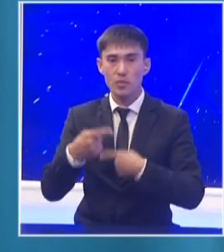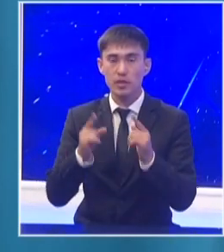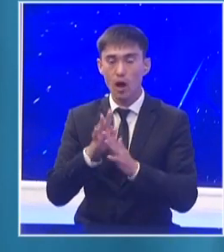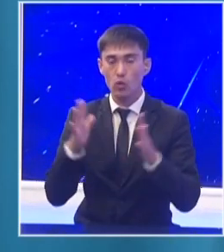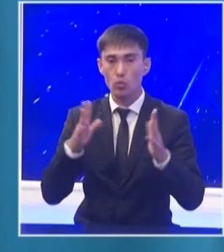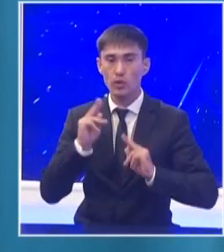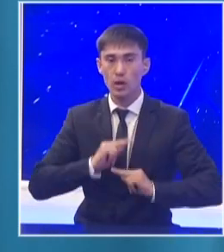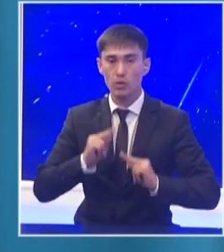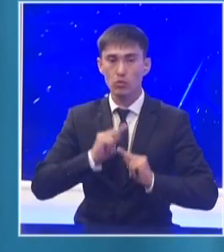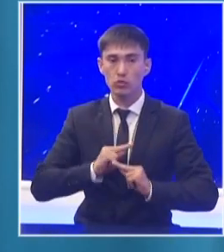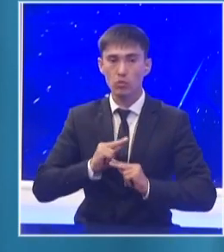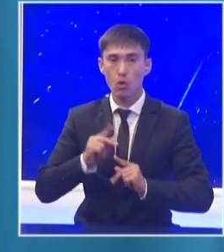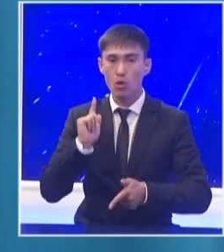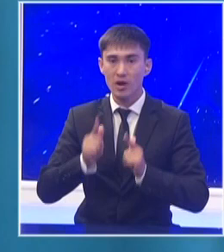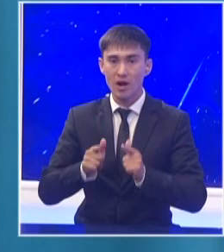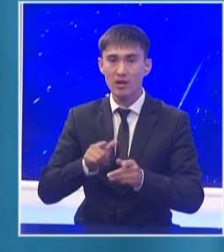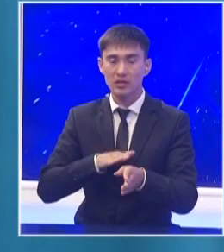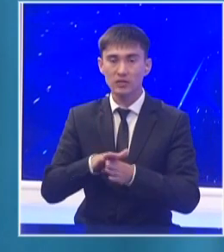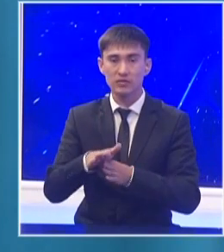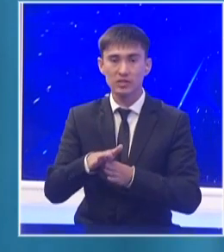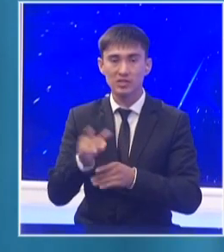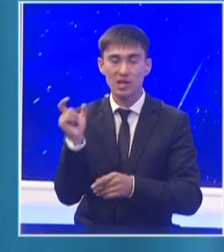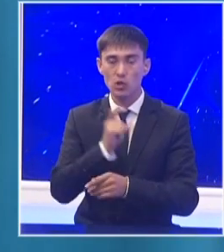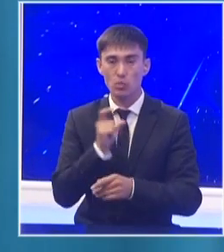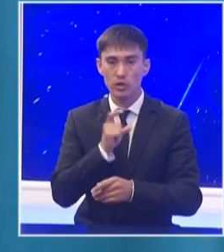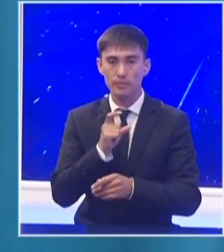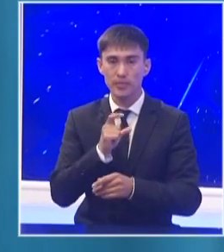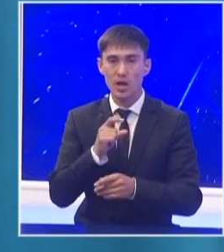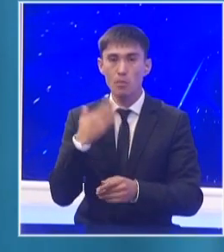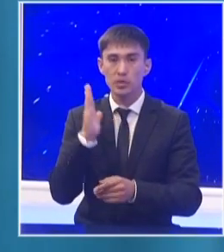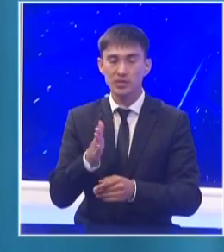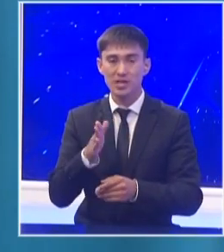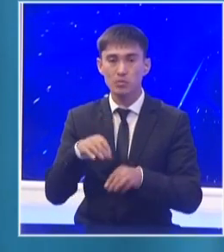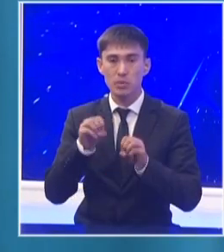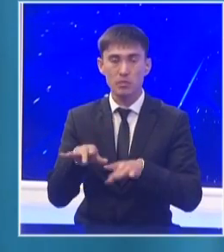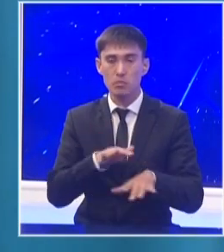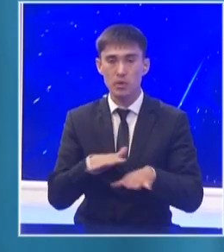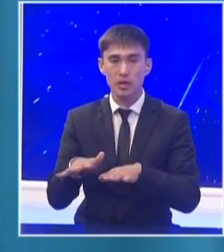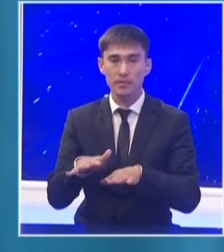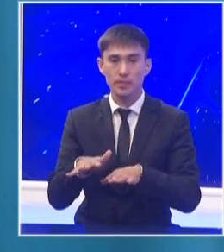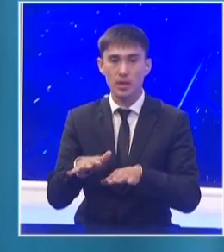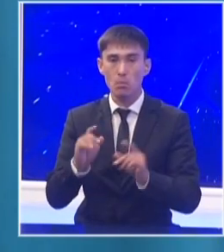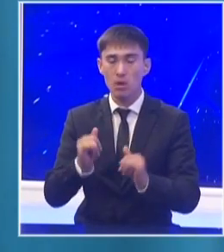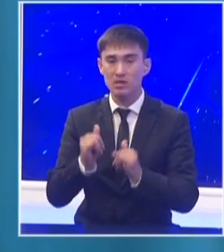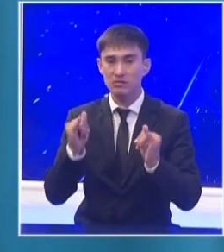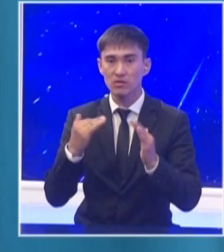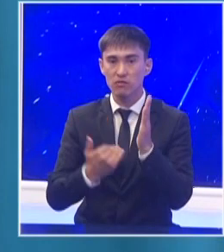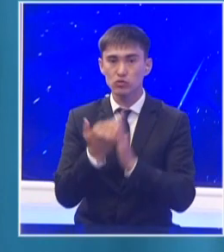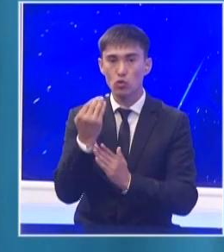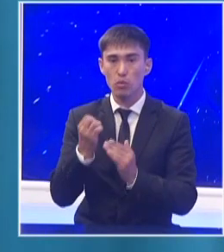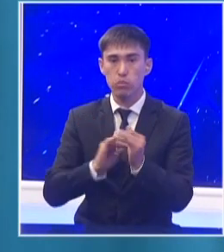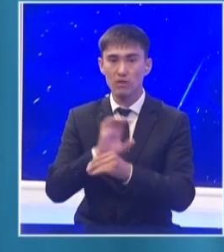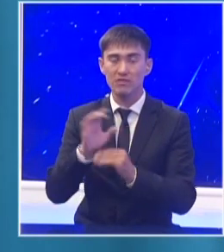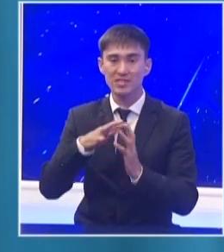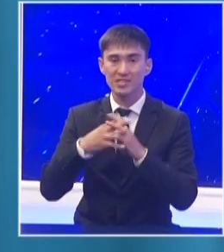огромная работа по реальной диверсификации экономики. Предстоит принять меры по развитию высокопродуктивного